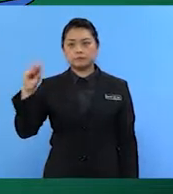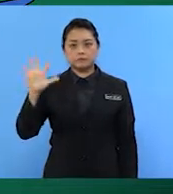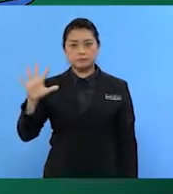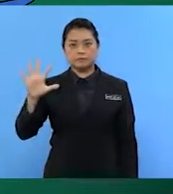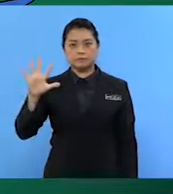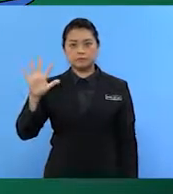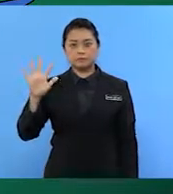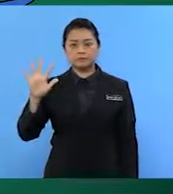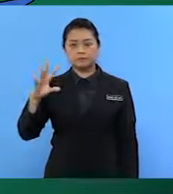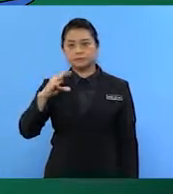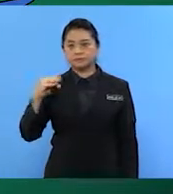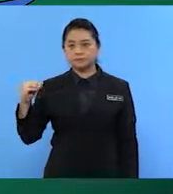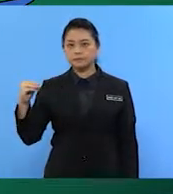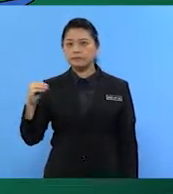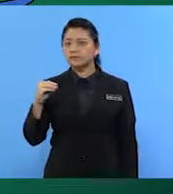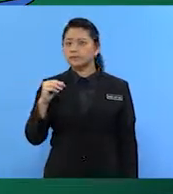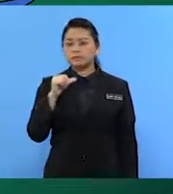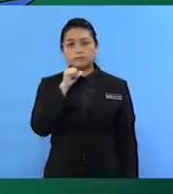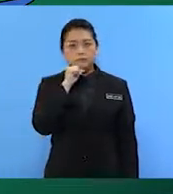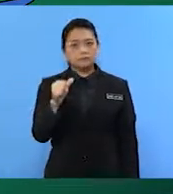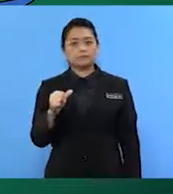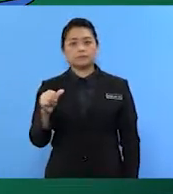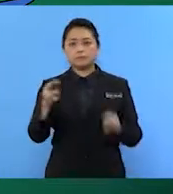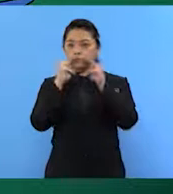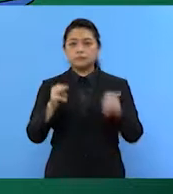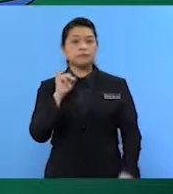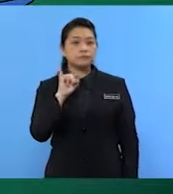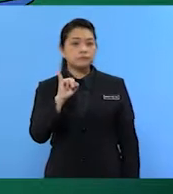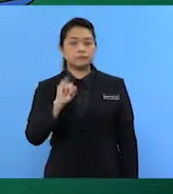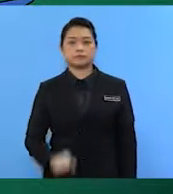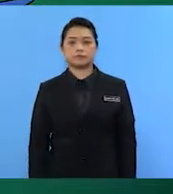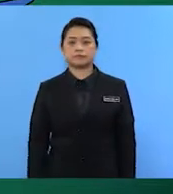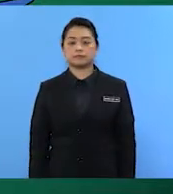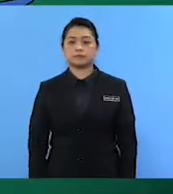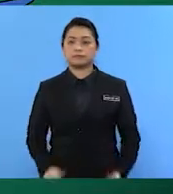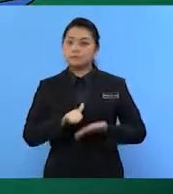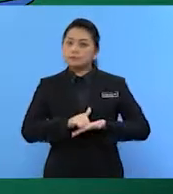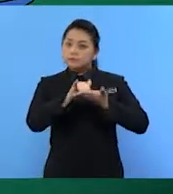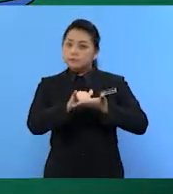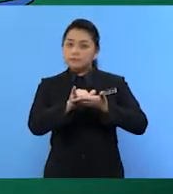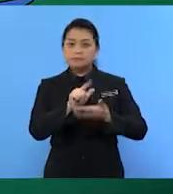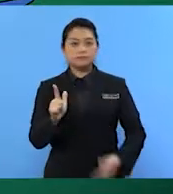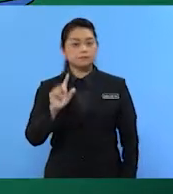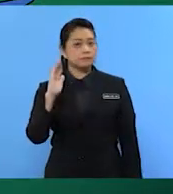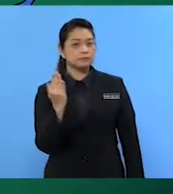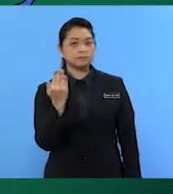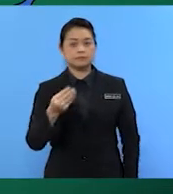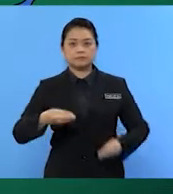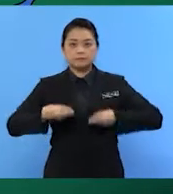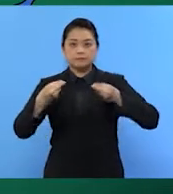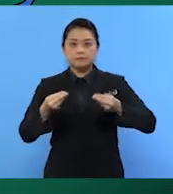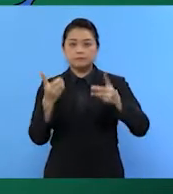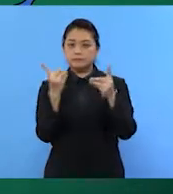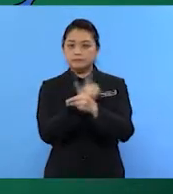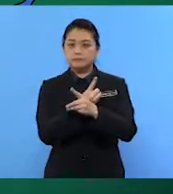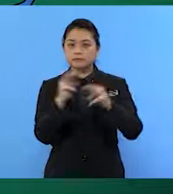5. Dan bukan matriks identiti. Begitulah sebaliknya bagi